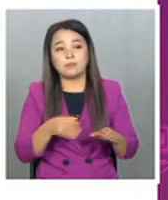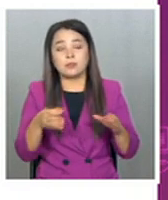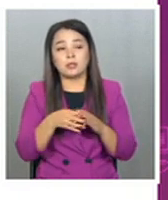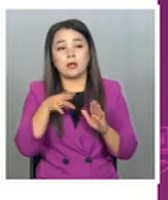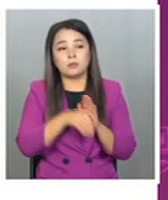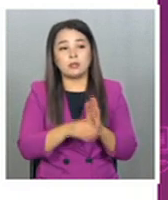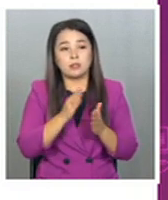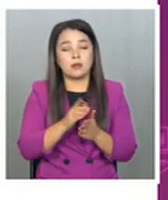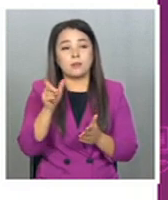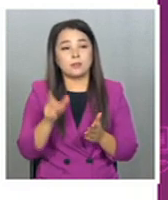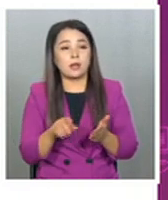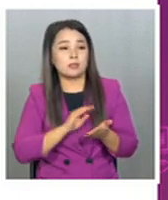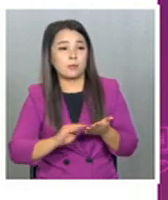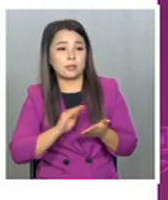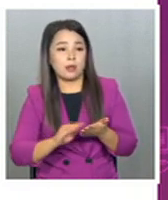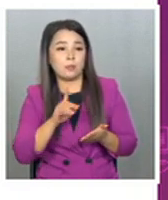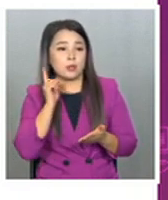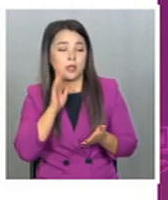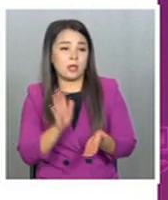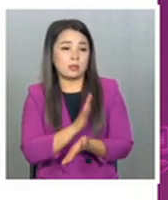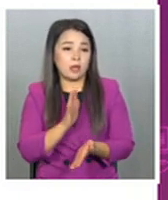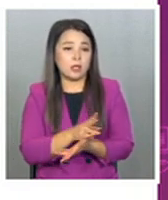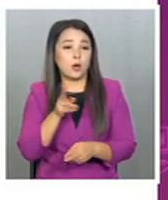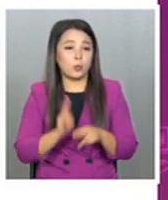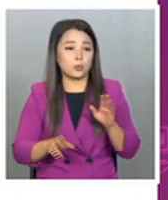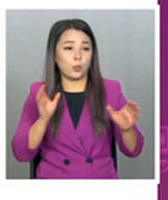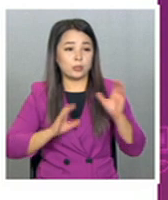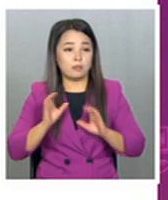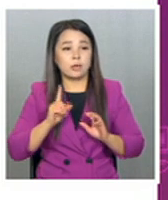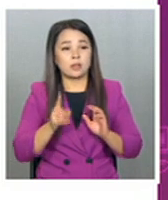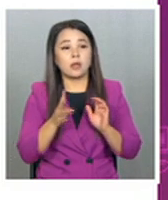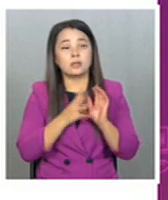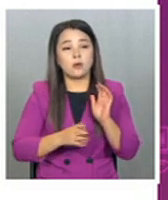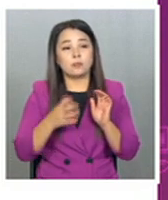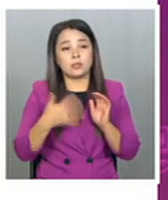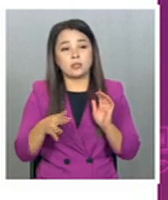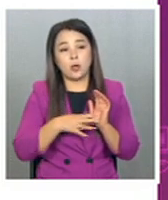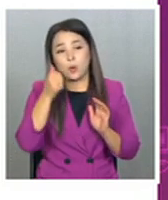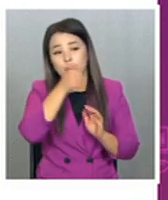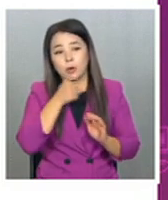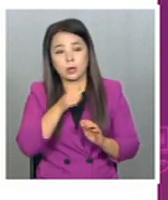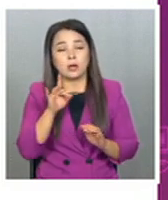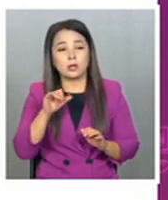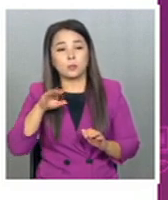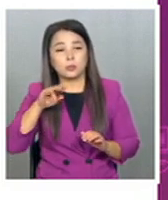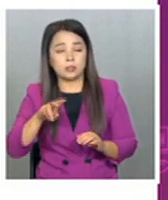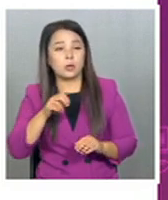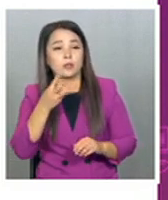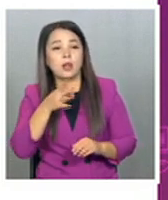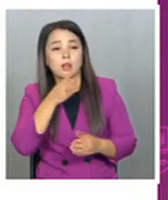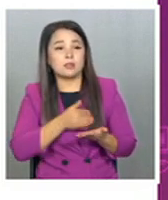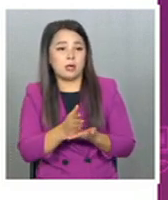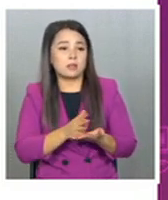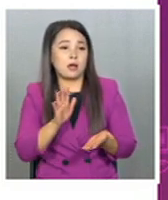корреспондентом молодежной газеты. Окончив университет в 1959 году, Распутин несколько лет работал в газетах Иркутска